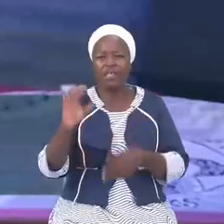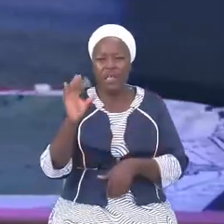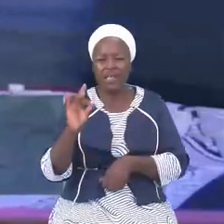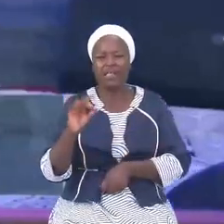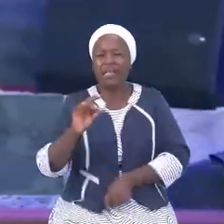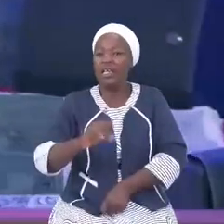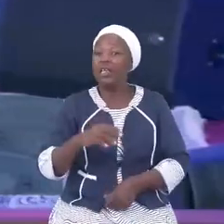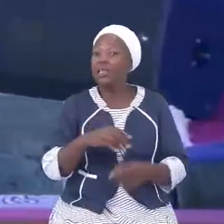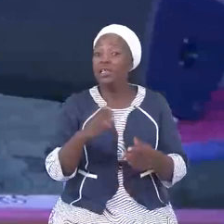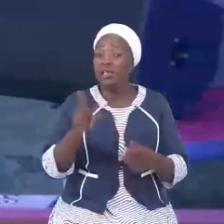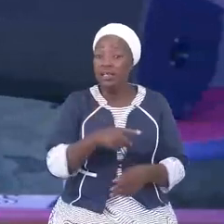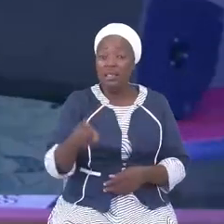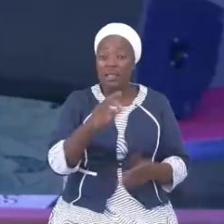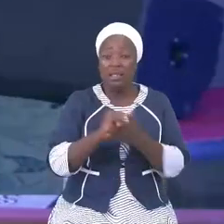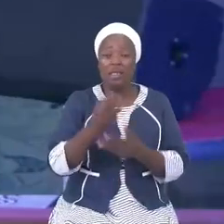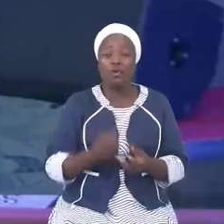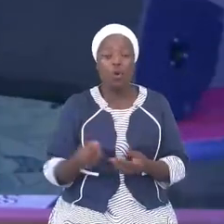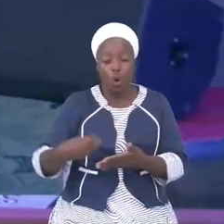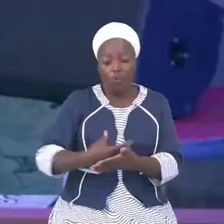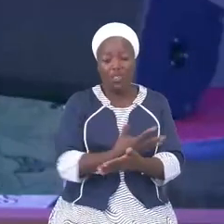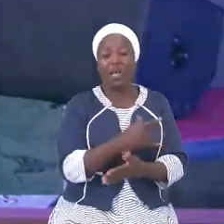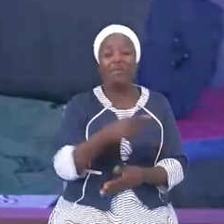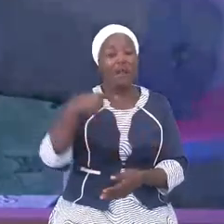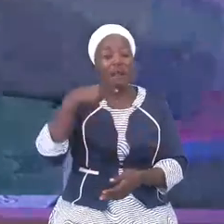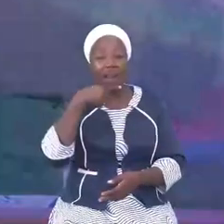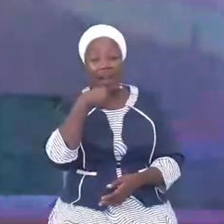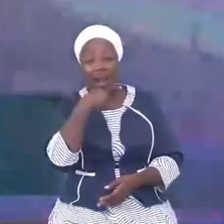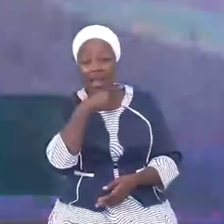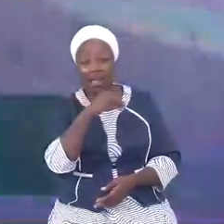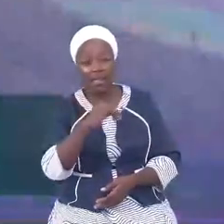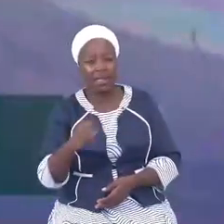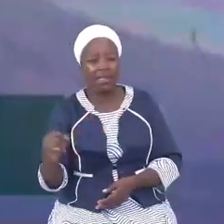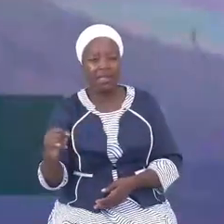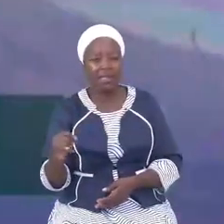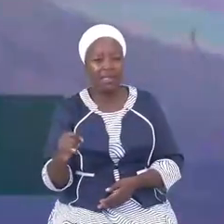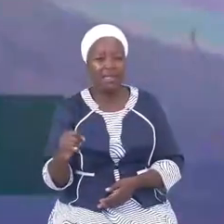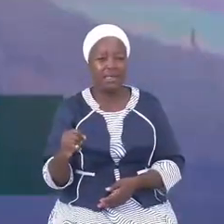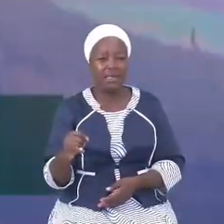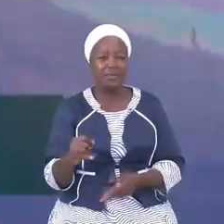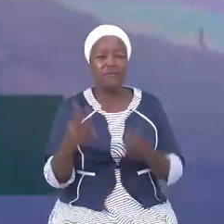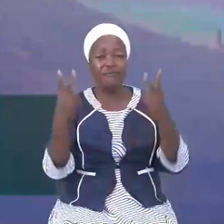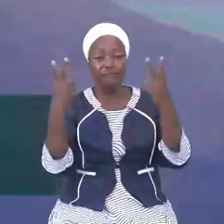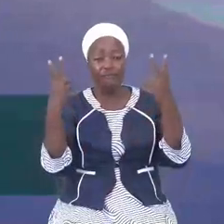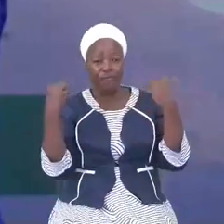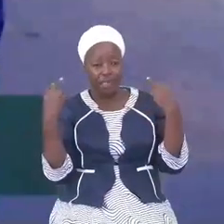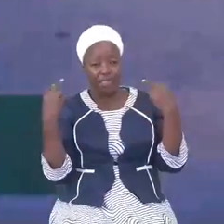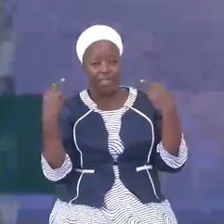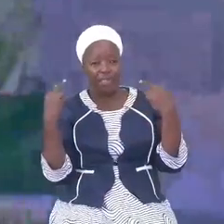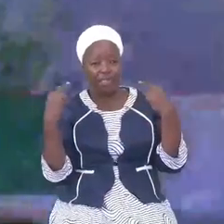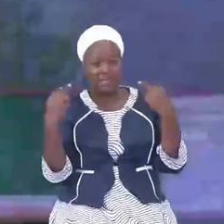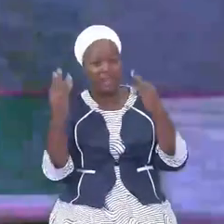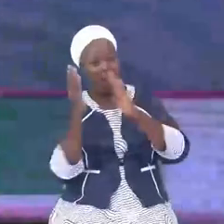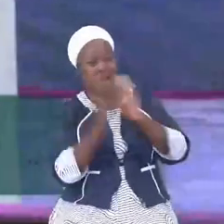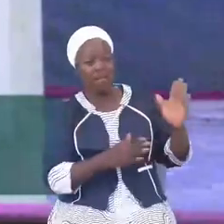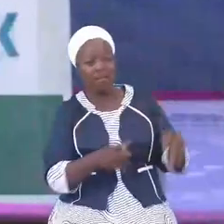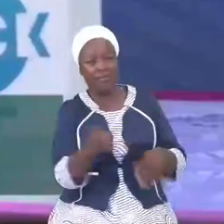qui s'attachent à de vaines idoles éloignent de la miséricorde. La miséricorde